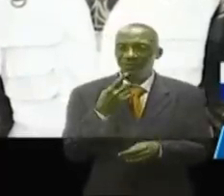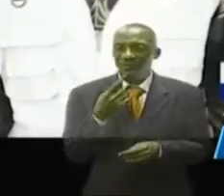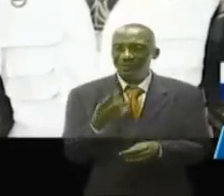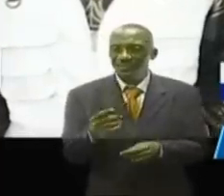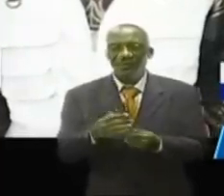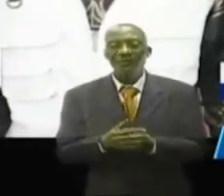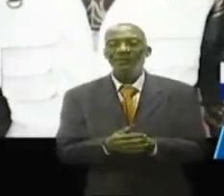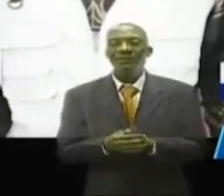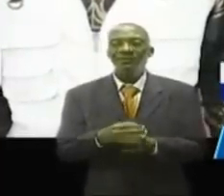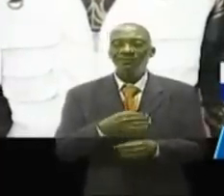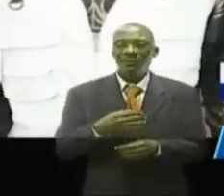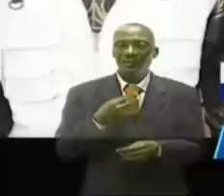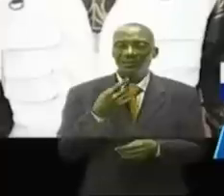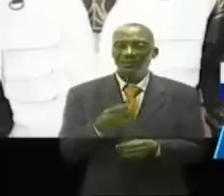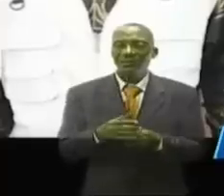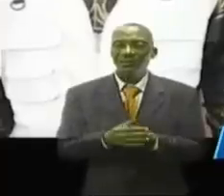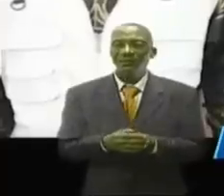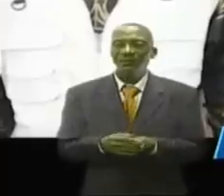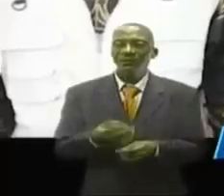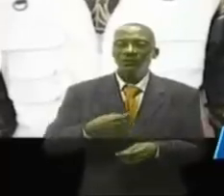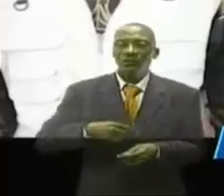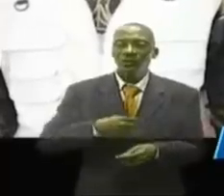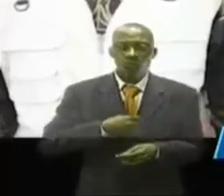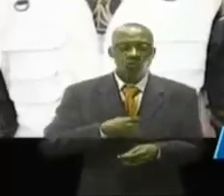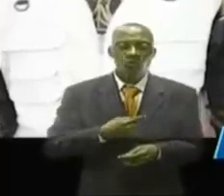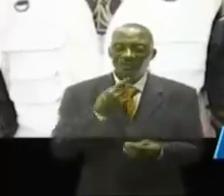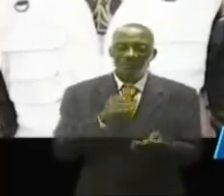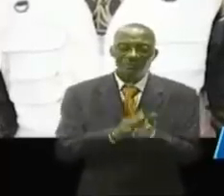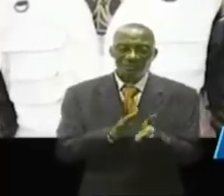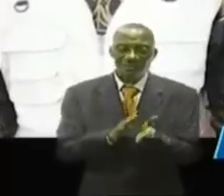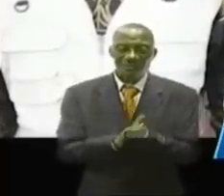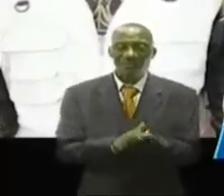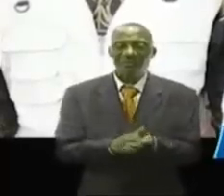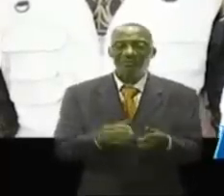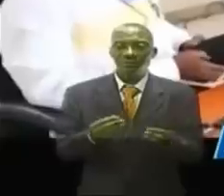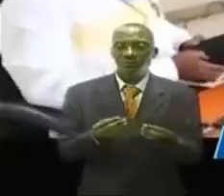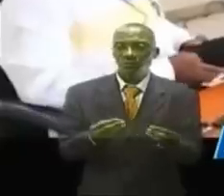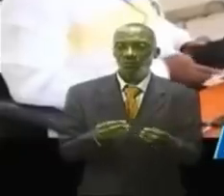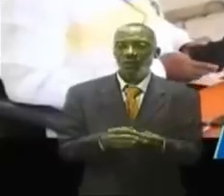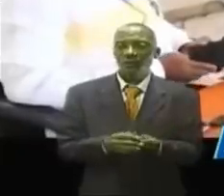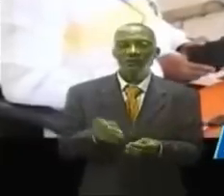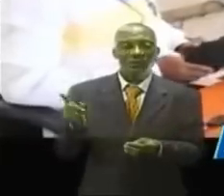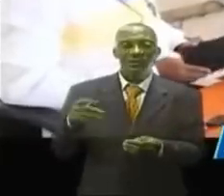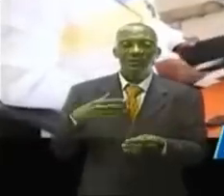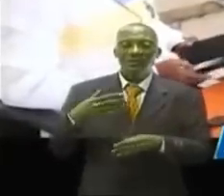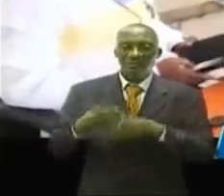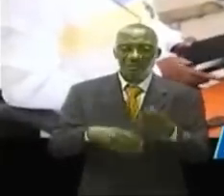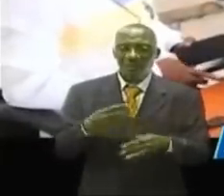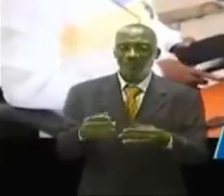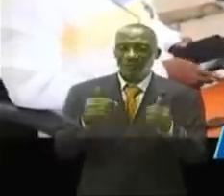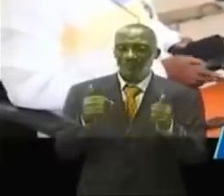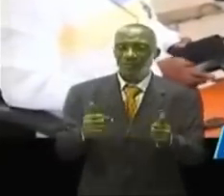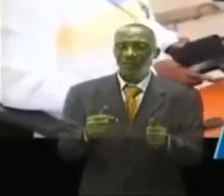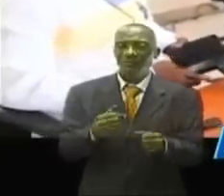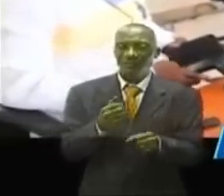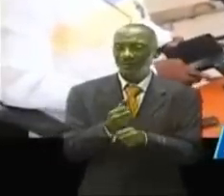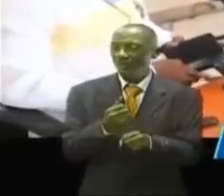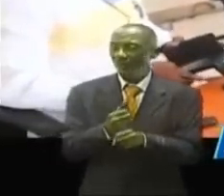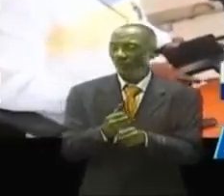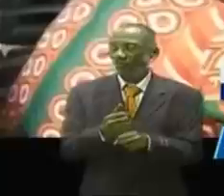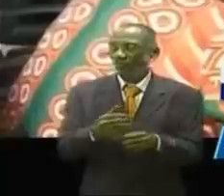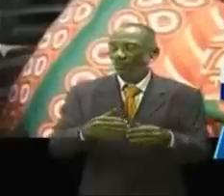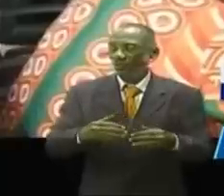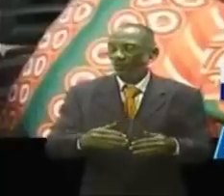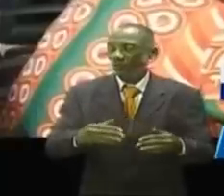président pour la tâche, la mission qu'ils ont eu à réaliser pendant cette période, mais